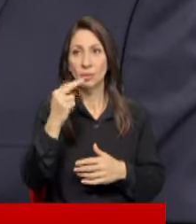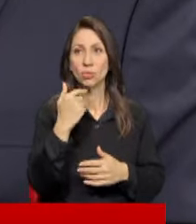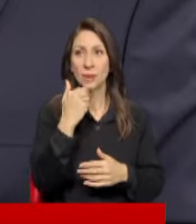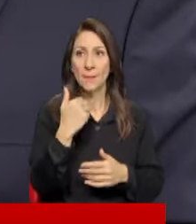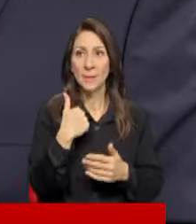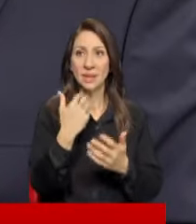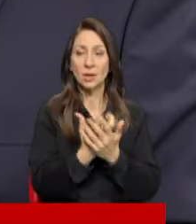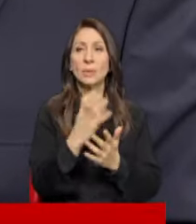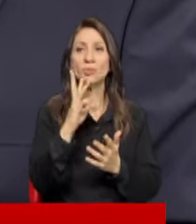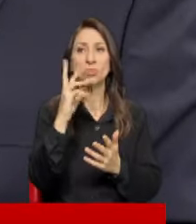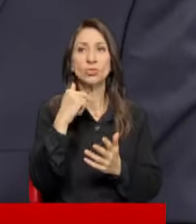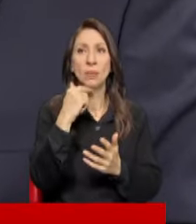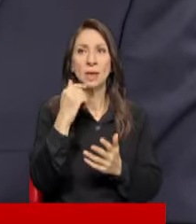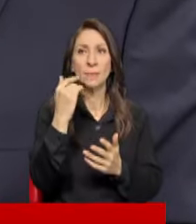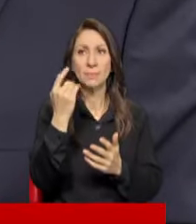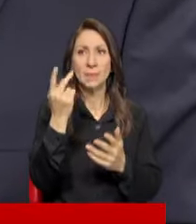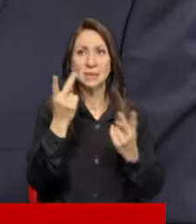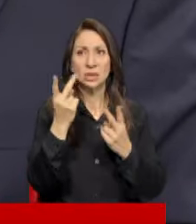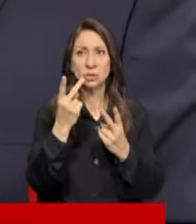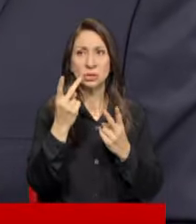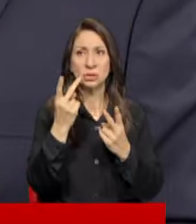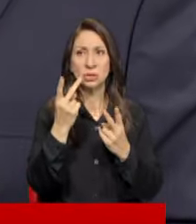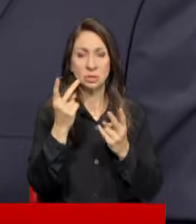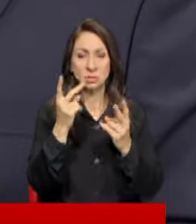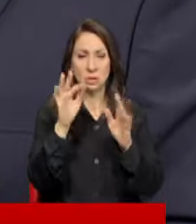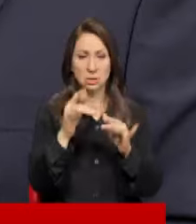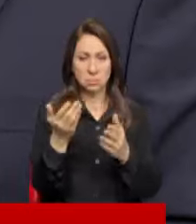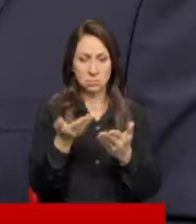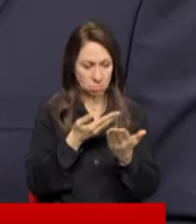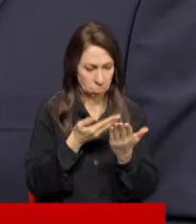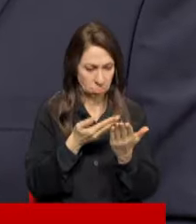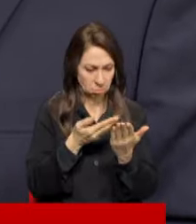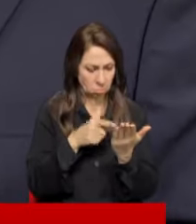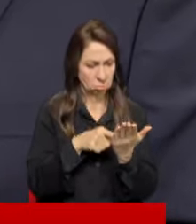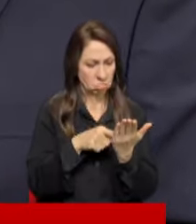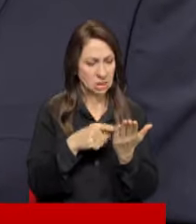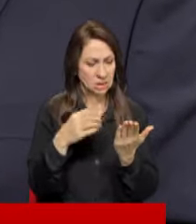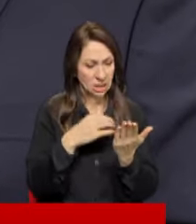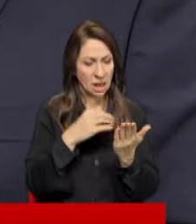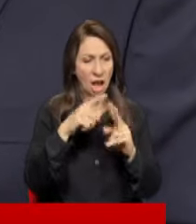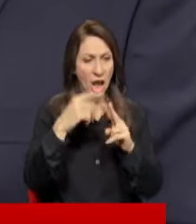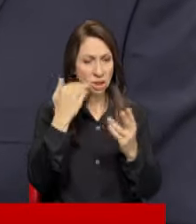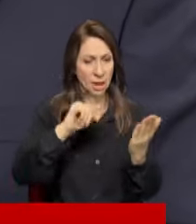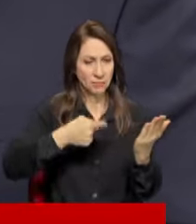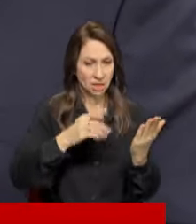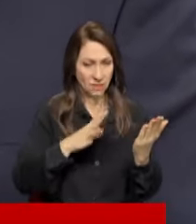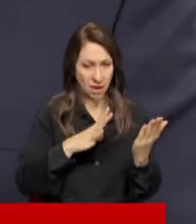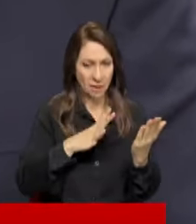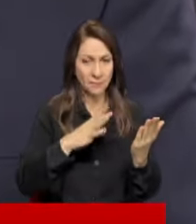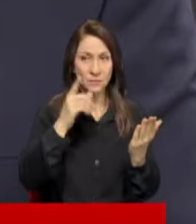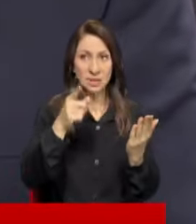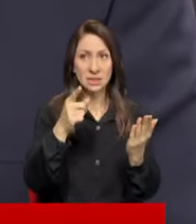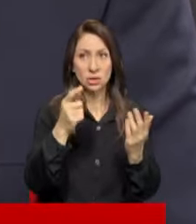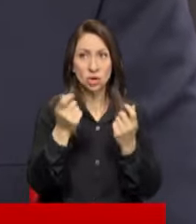numaradan, bende kayıtlı olmayan bir numaradan bir şey geldi. Yazı geldi. Baktım işte Sayın Akşener'in imzası var. İşte